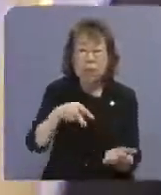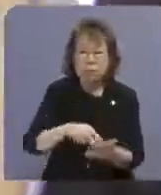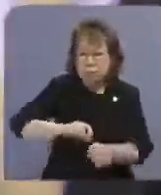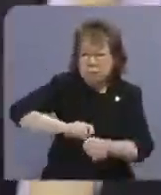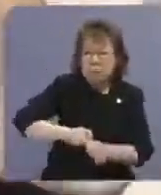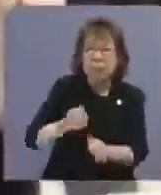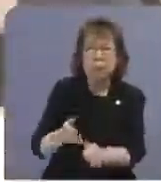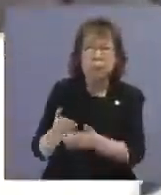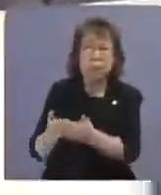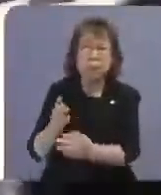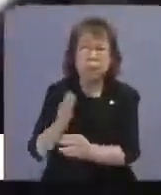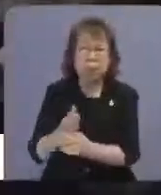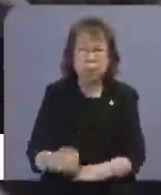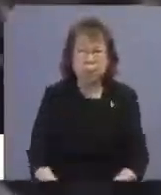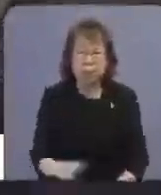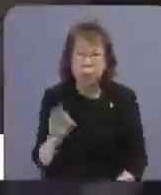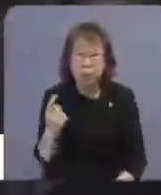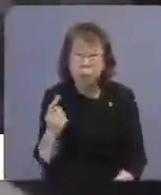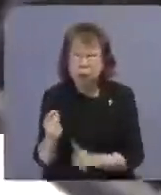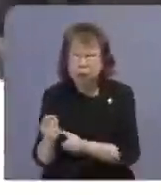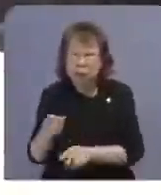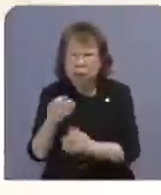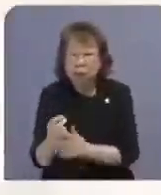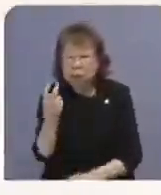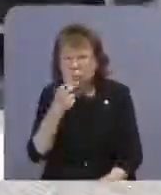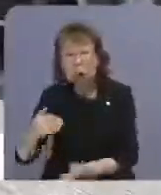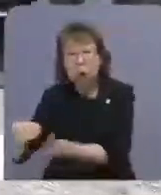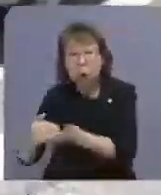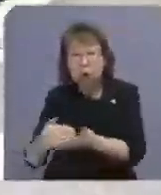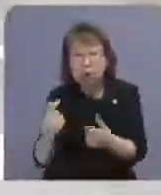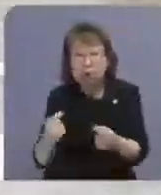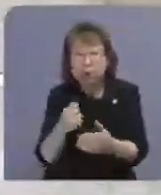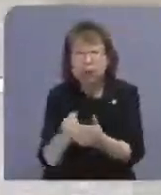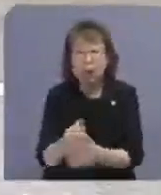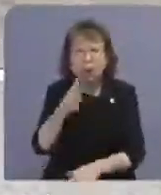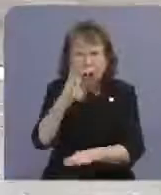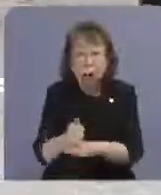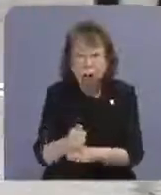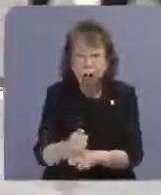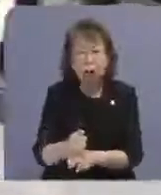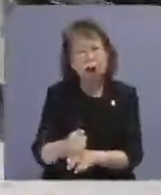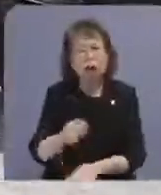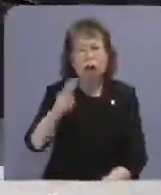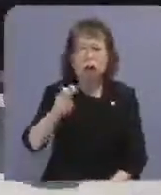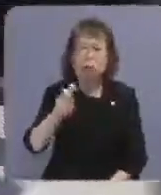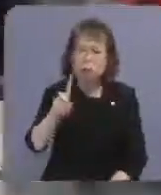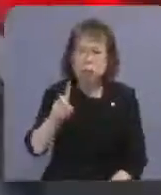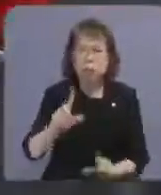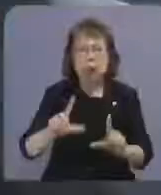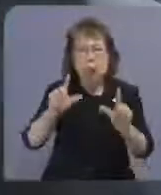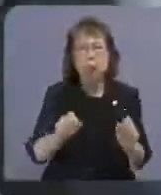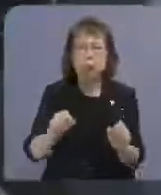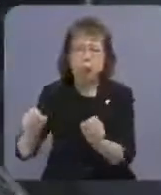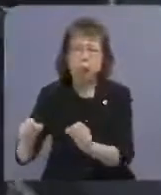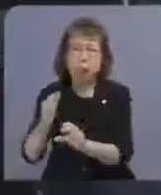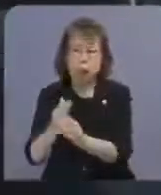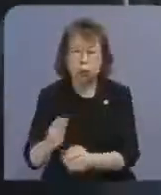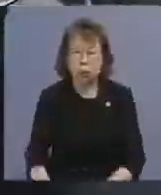촉구한 가운데 재판부는 오 전 시장 측의 양형조사 신청을 받아들여 결심 공판을 오는 21일로 미뤘습니다.